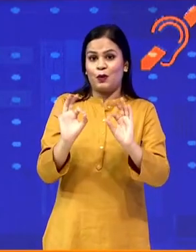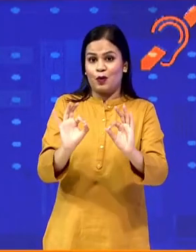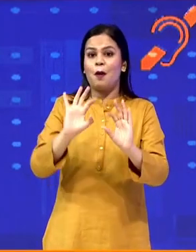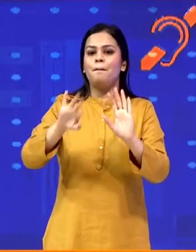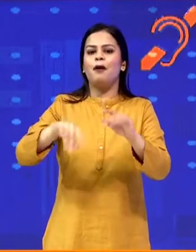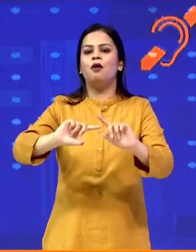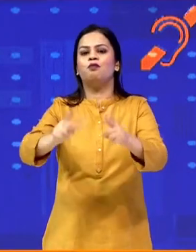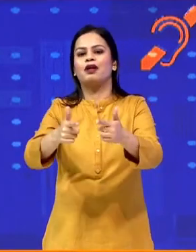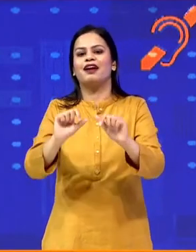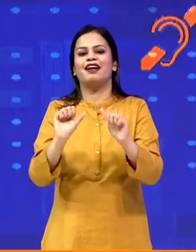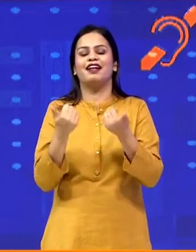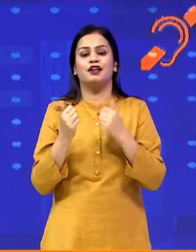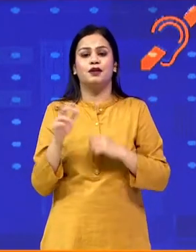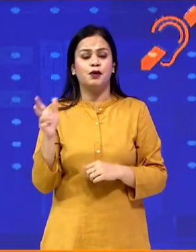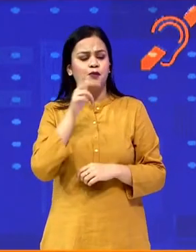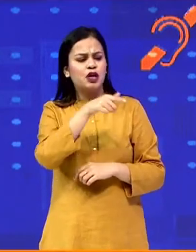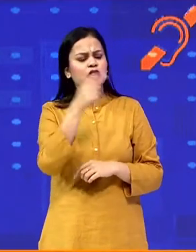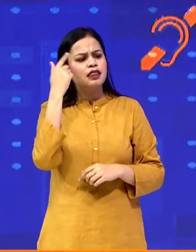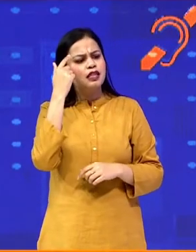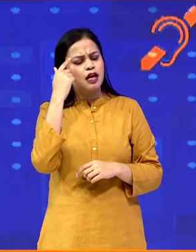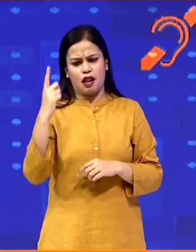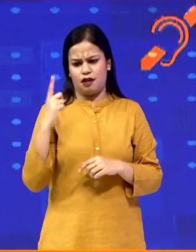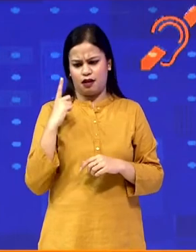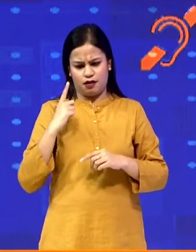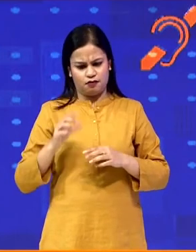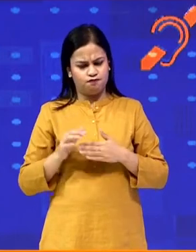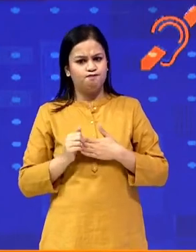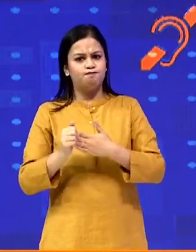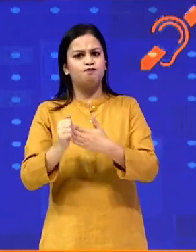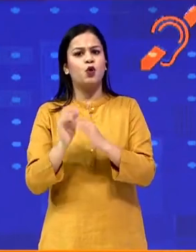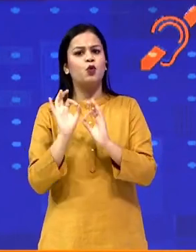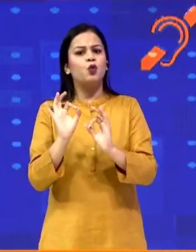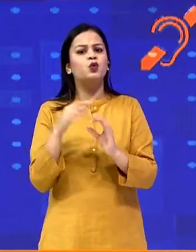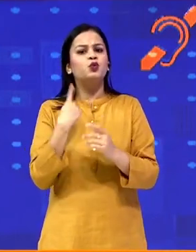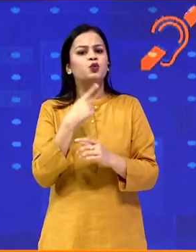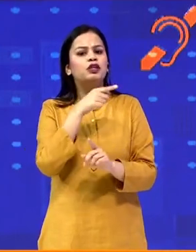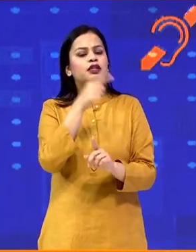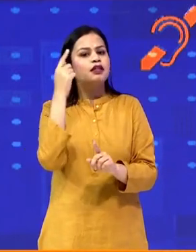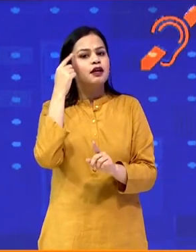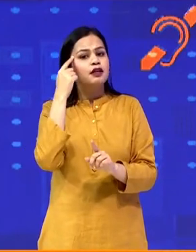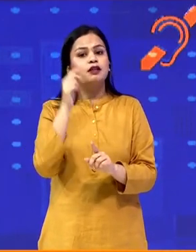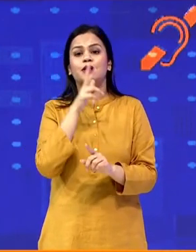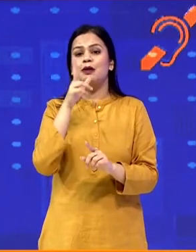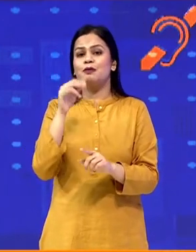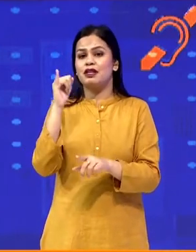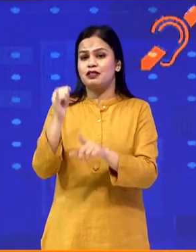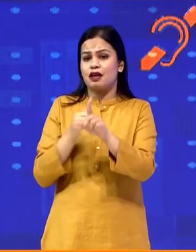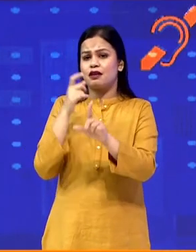जो लीड कर सकता था पार्टी को आगे ले जा सकता था अब यह लड़ाई